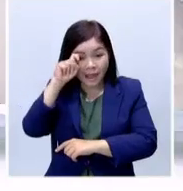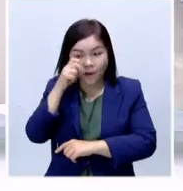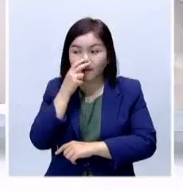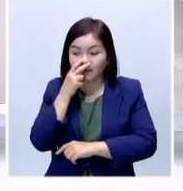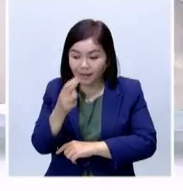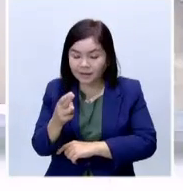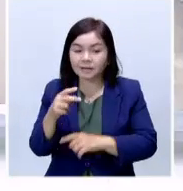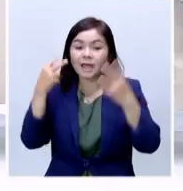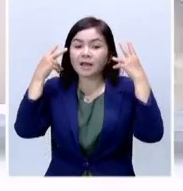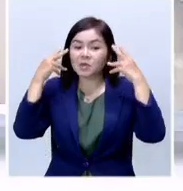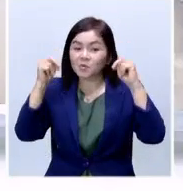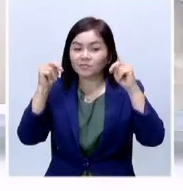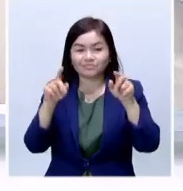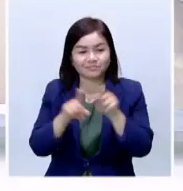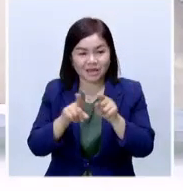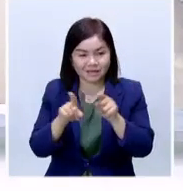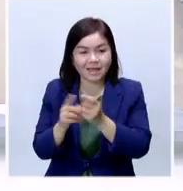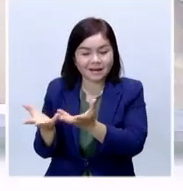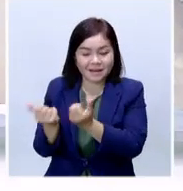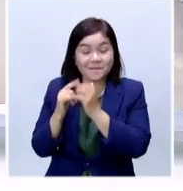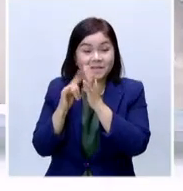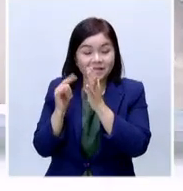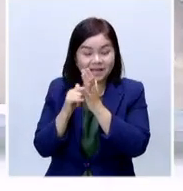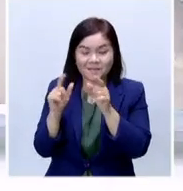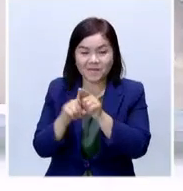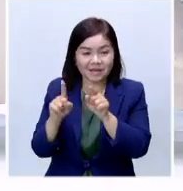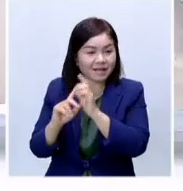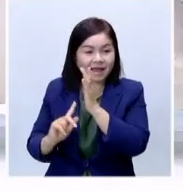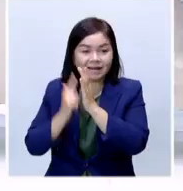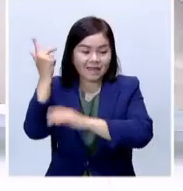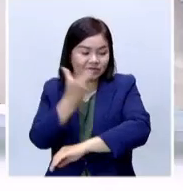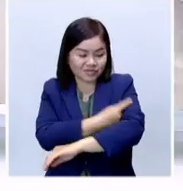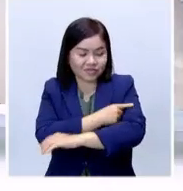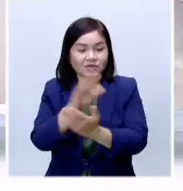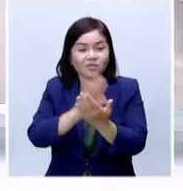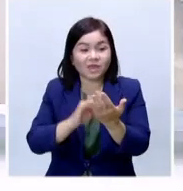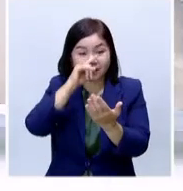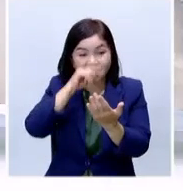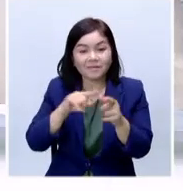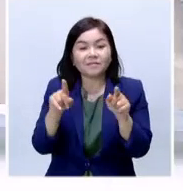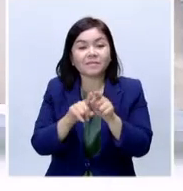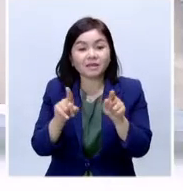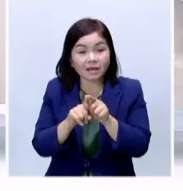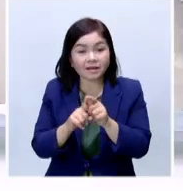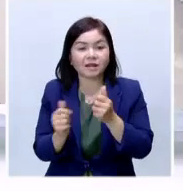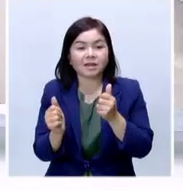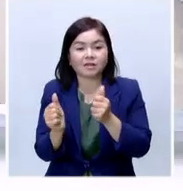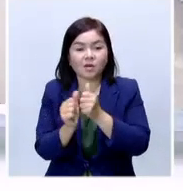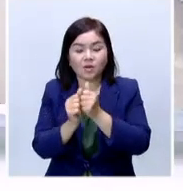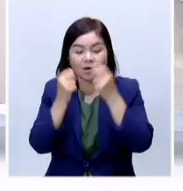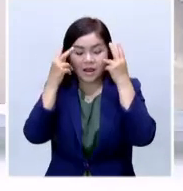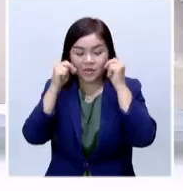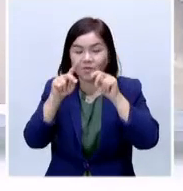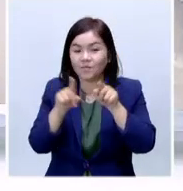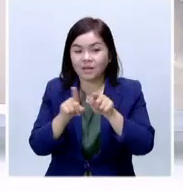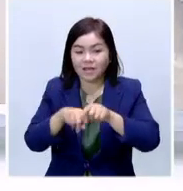ภาพของท่านนายกรัฐมนตรีรับวัคซีนต้านโควิด-19 เป็นเข็มแรกของประเทศไทยเช่นเดียวกันนะครับกับคุณอนุทินชาญวีรกูลรองนายก